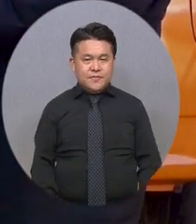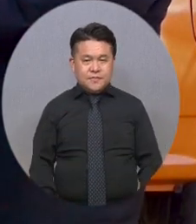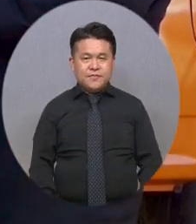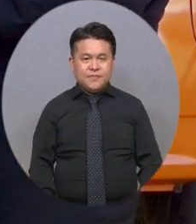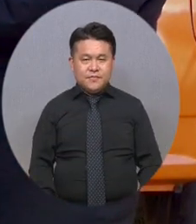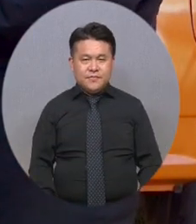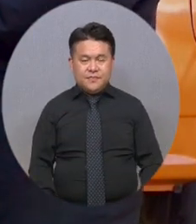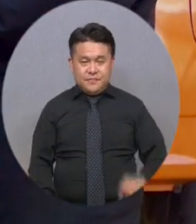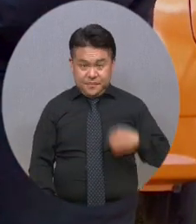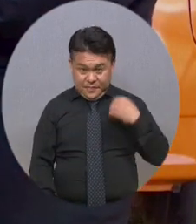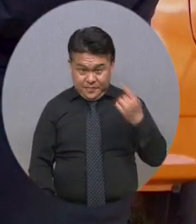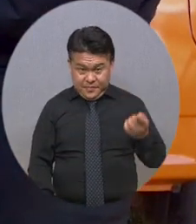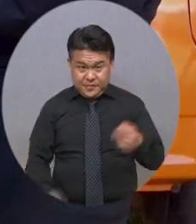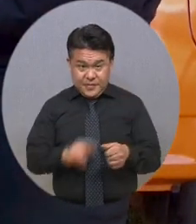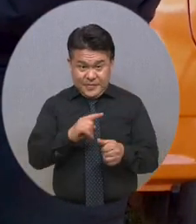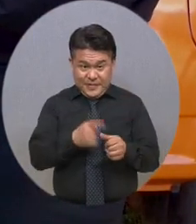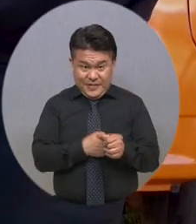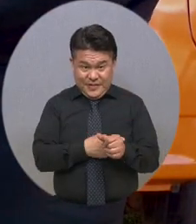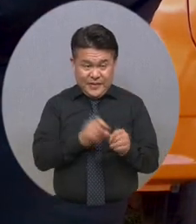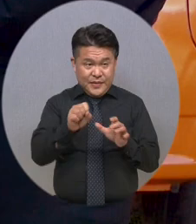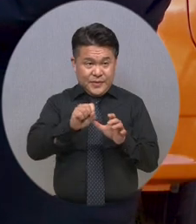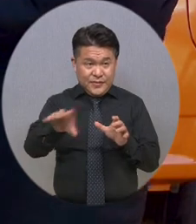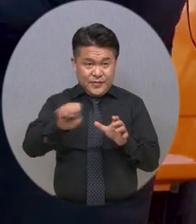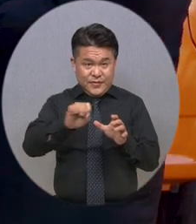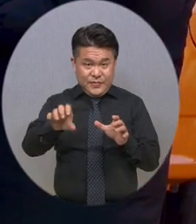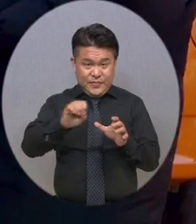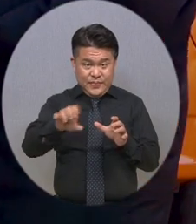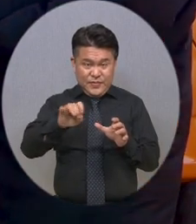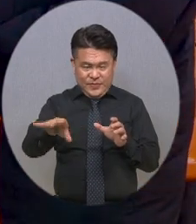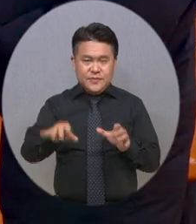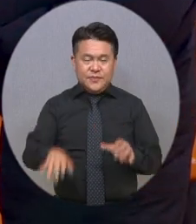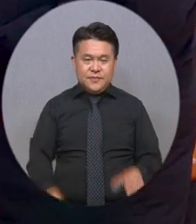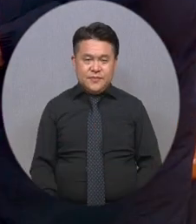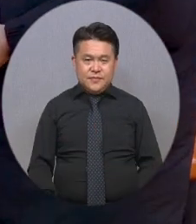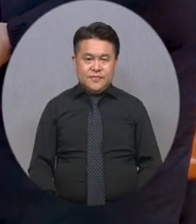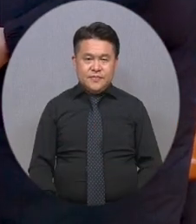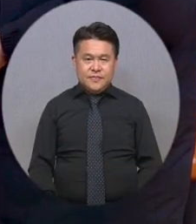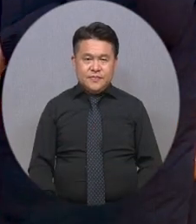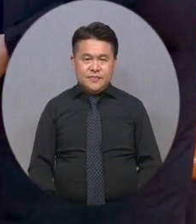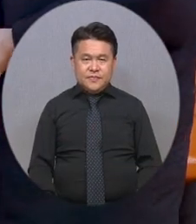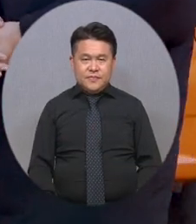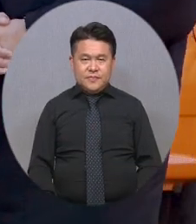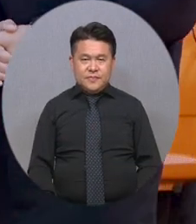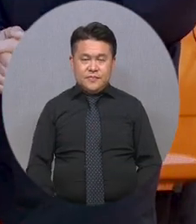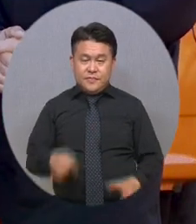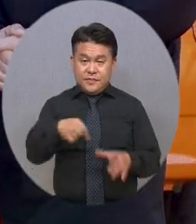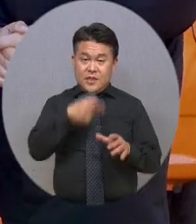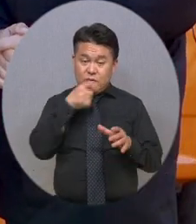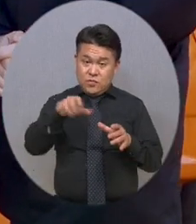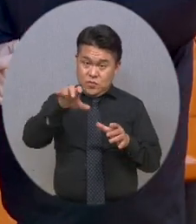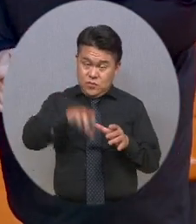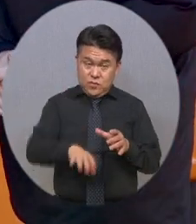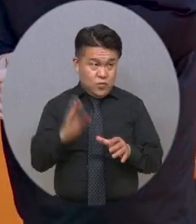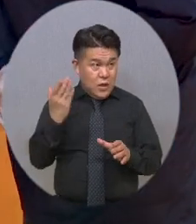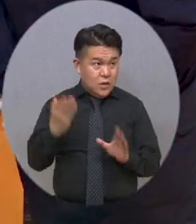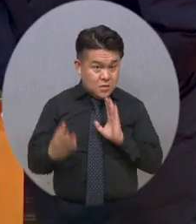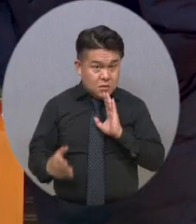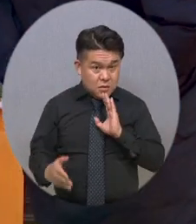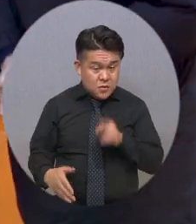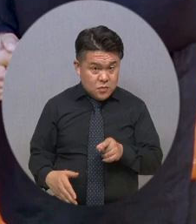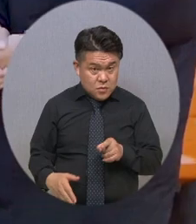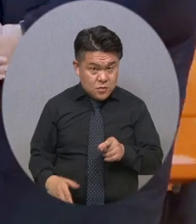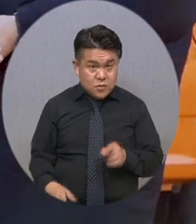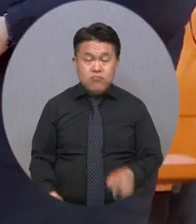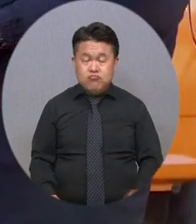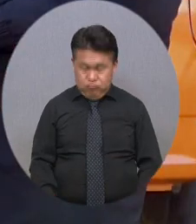아~ 그럼 이게 자동적으로 이제 이렇게 나오게 돼 있어요. 가스가. 네. 그러니까 이게 여기에다가 물만 부으면 이